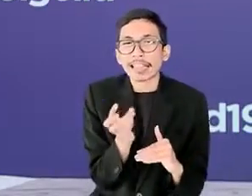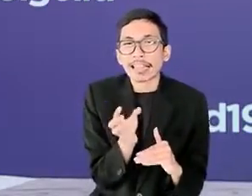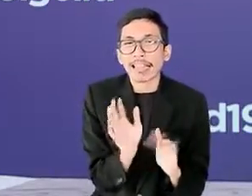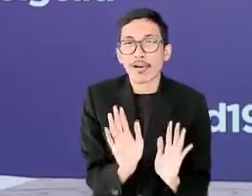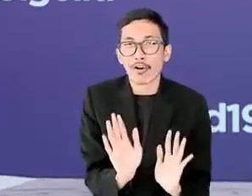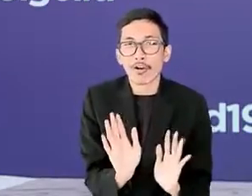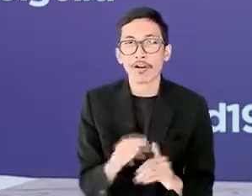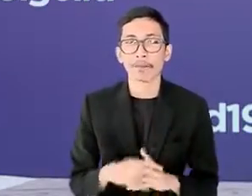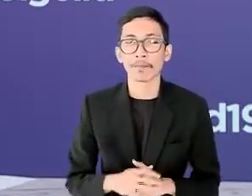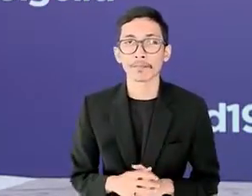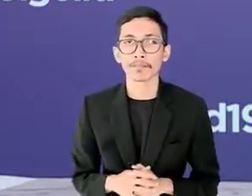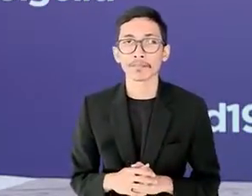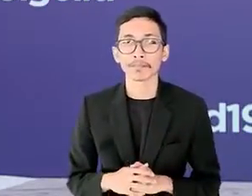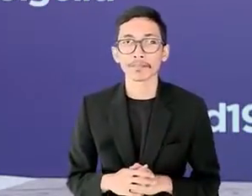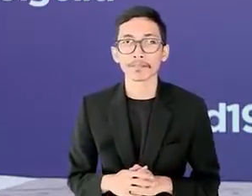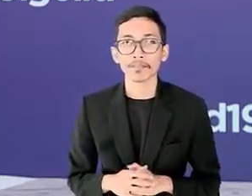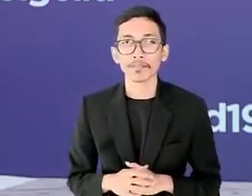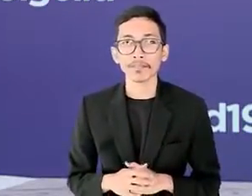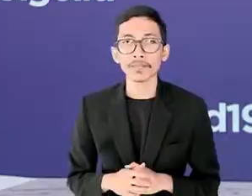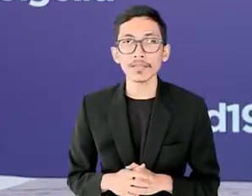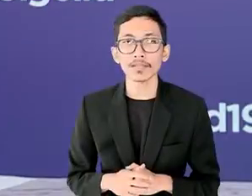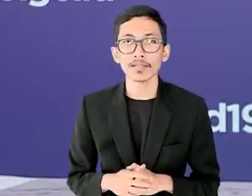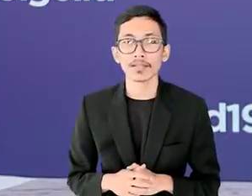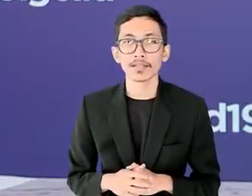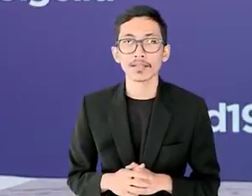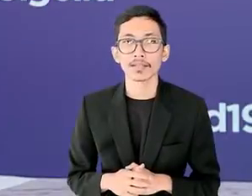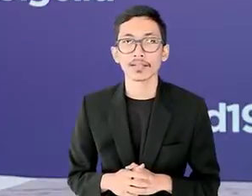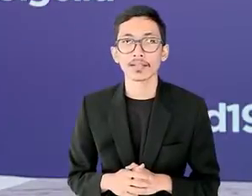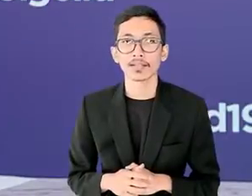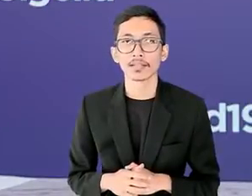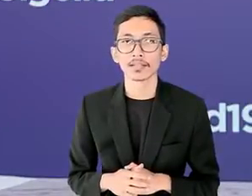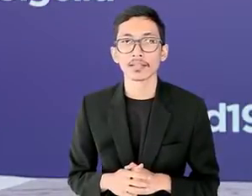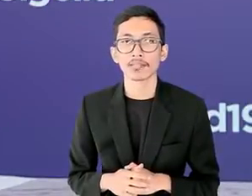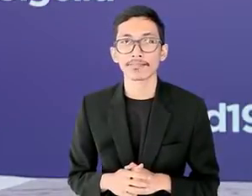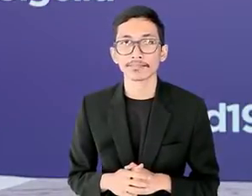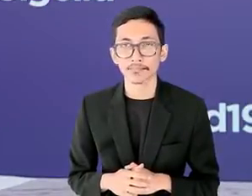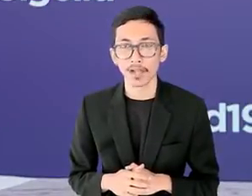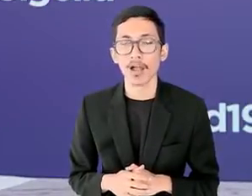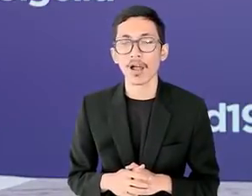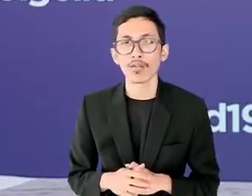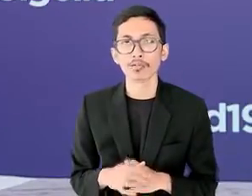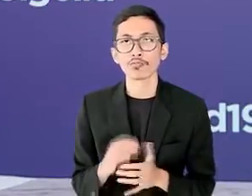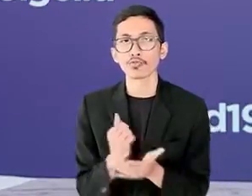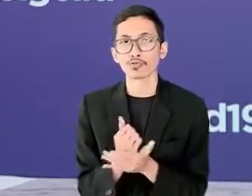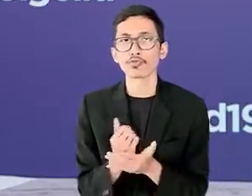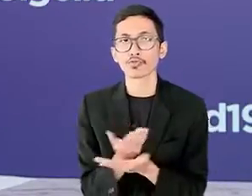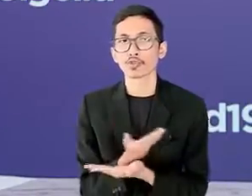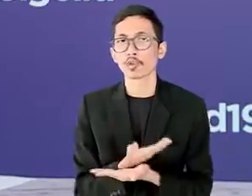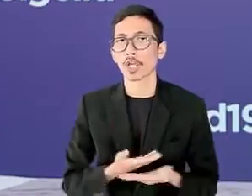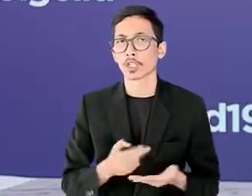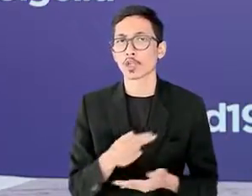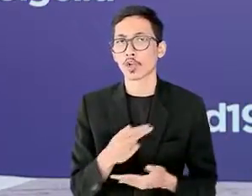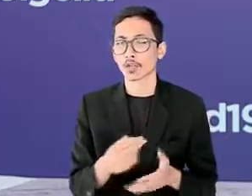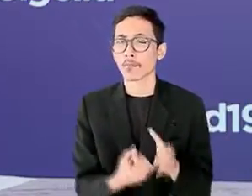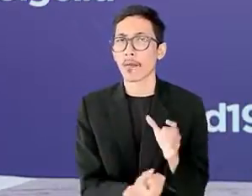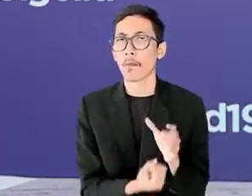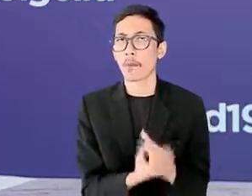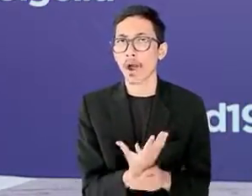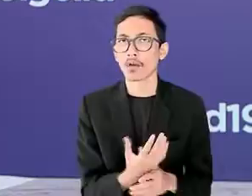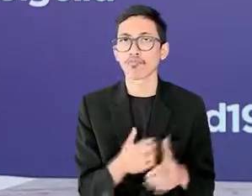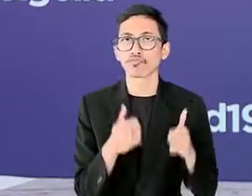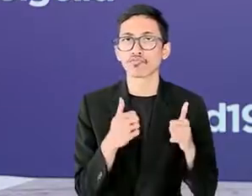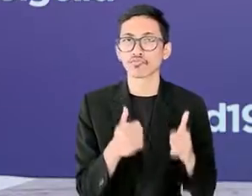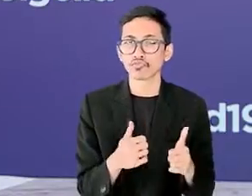yang jauh lebih tinggi dibandingkan negara-negara tetangga namun tetap dapat menunjukkan penurunan merupakan perkembangan yang